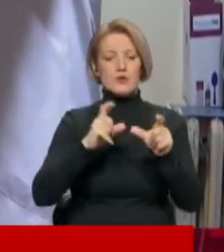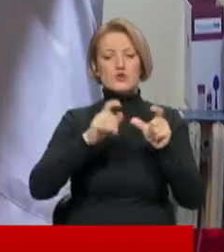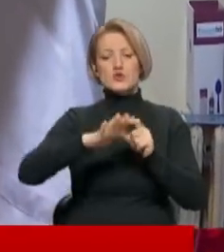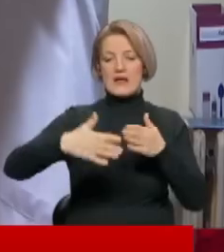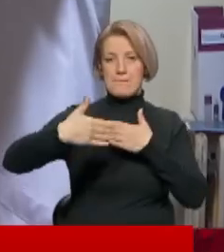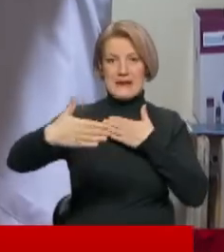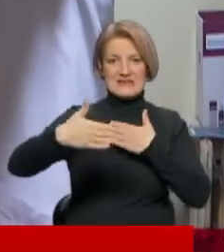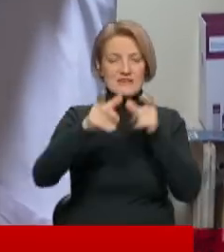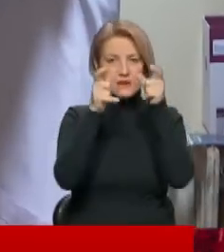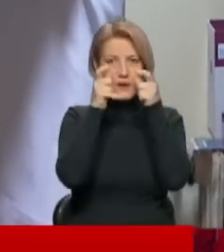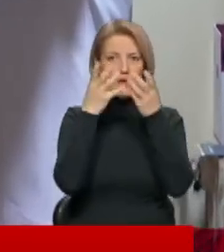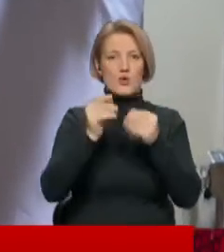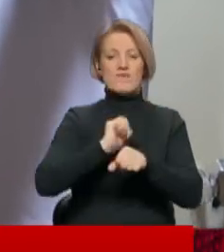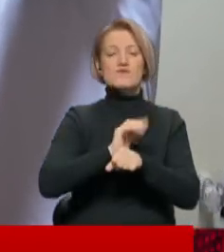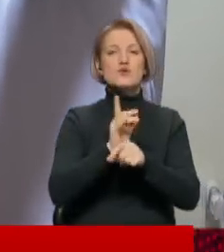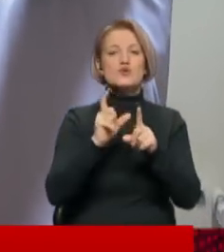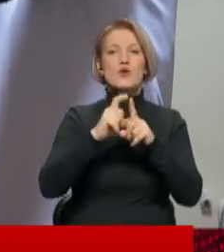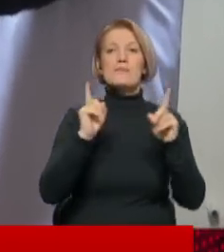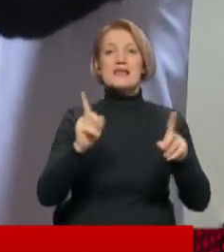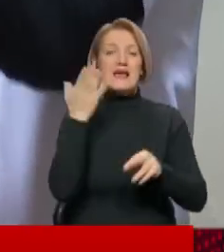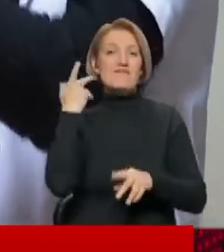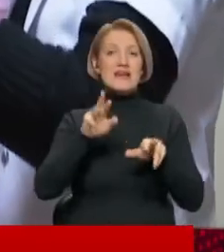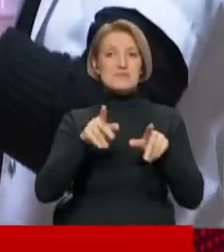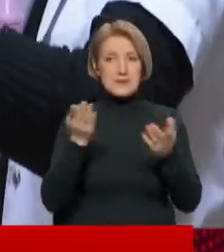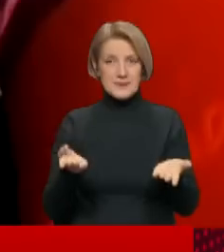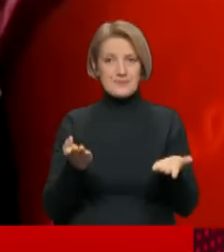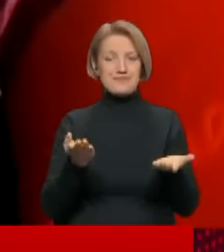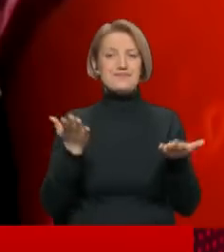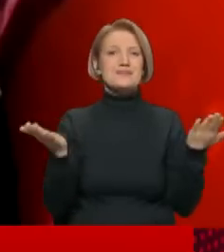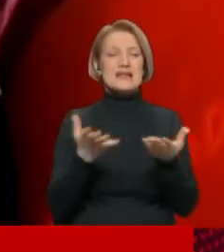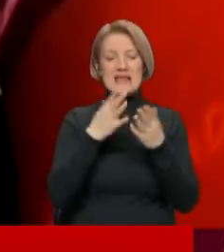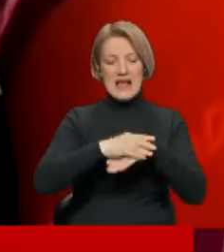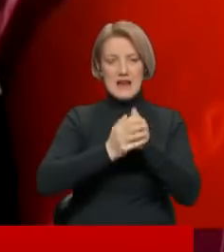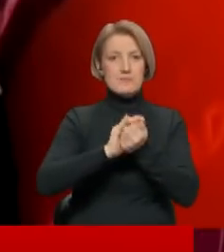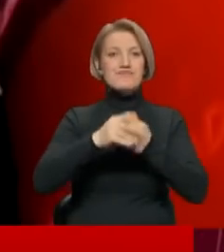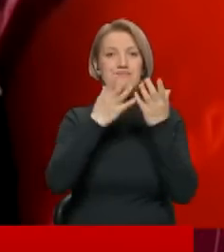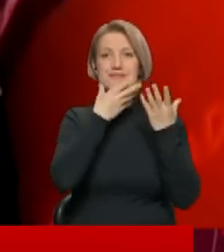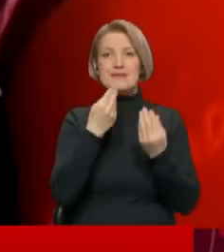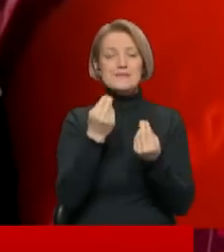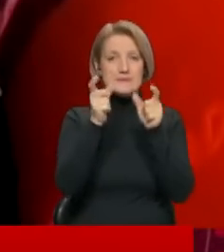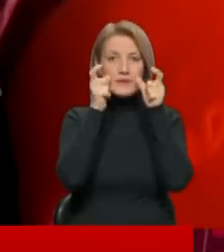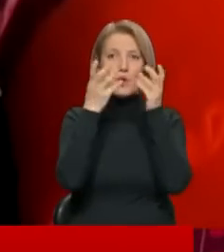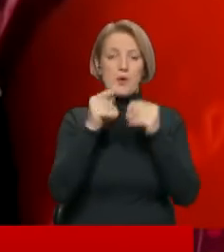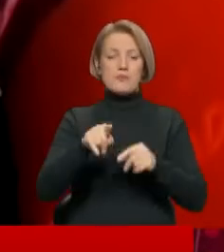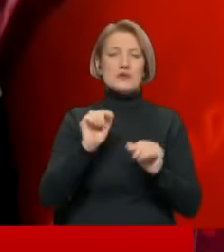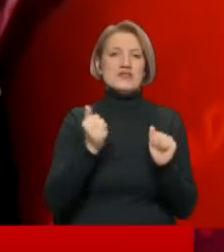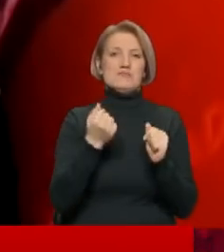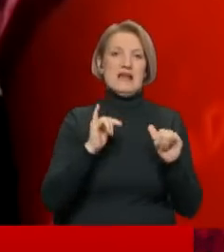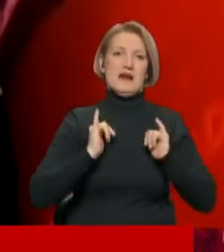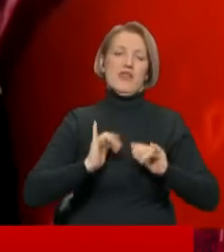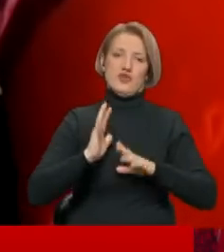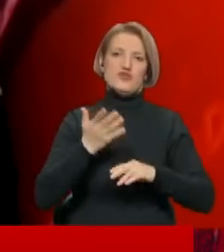mesafeye dikkat edersek pandemi döneminde olduğu gibi ve el hijyenine çok dikkat edersek bu kuşu biraz rahat